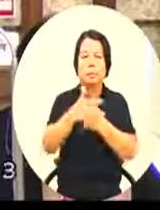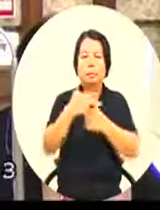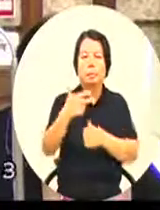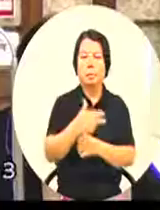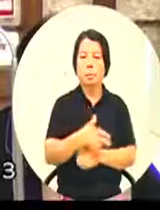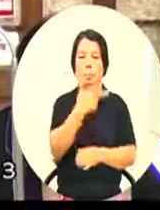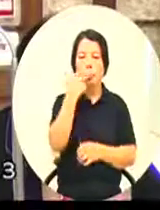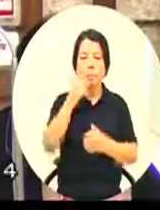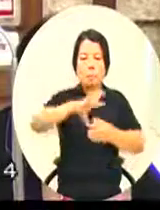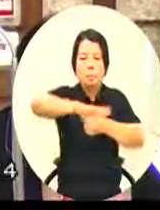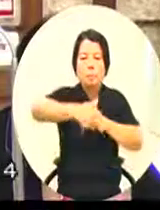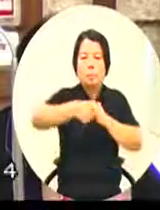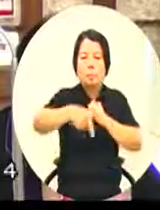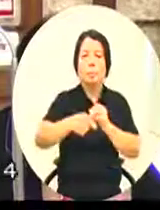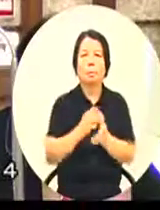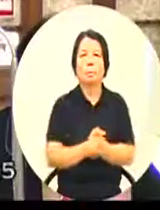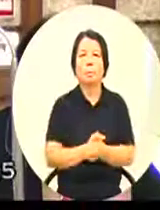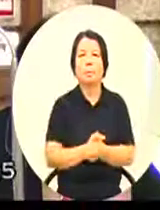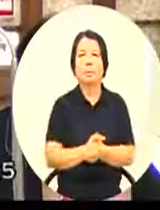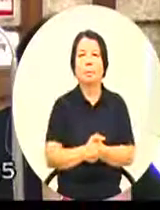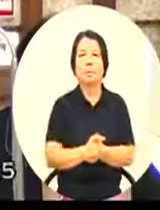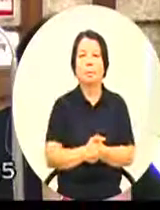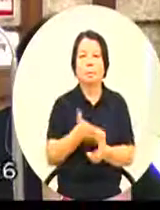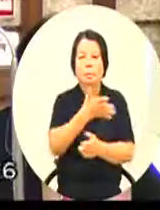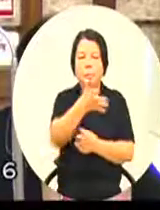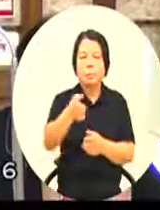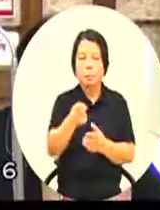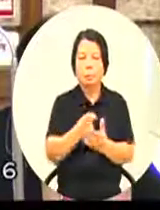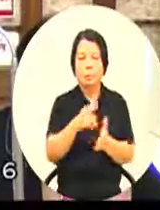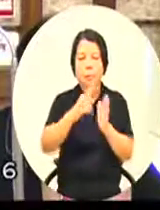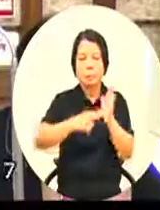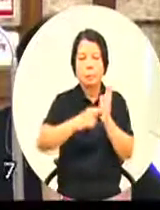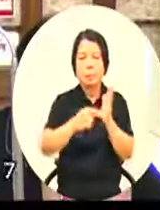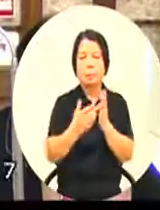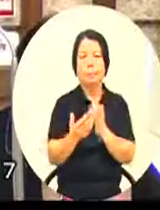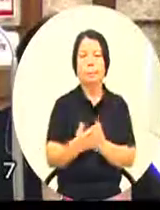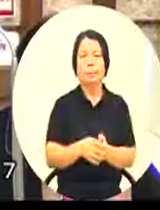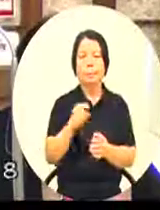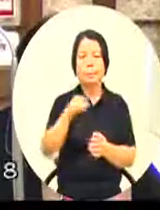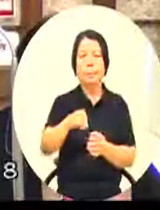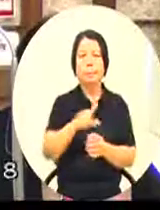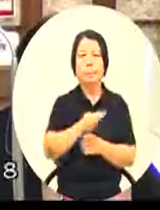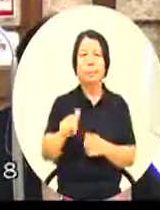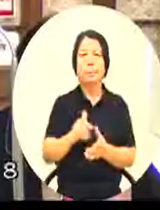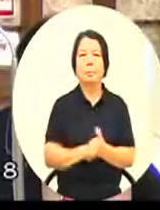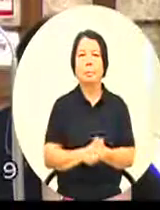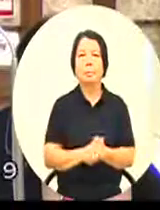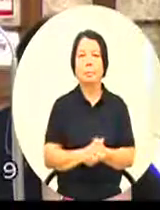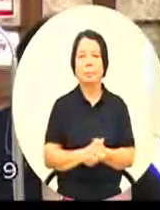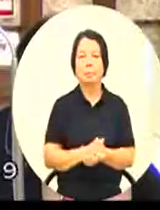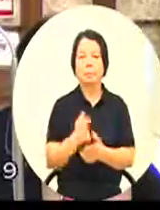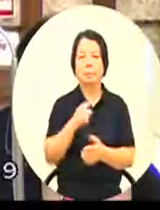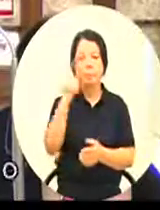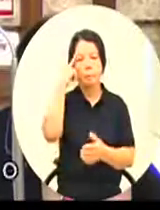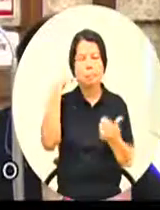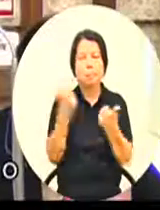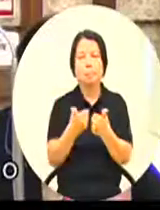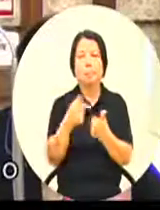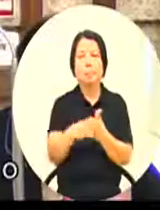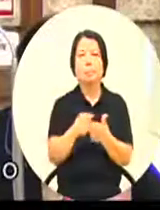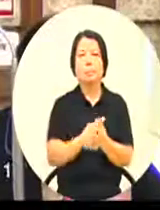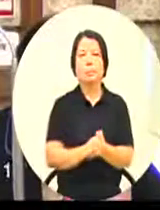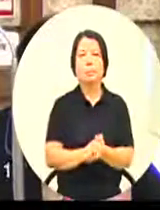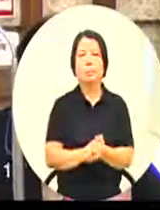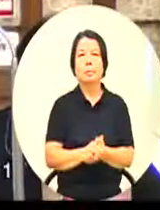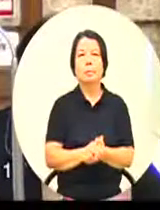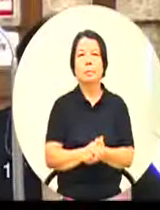包很精要的跟大家做一个说明。当然这些东西如果说站在反对方的一个立场来